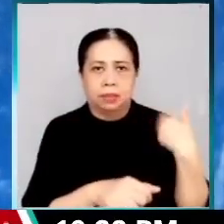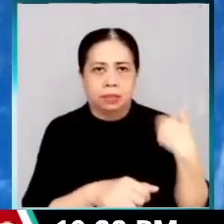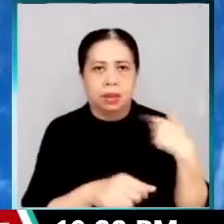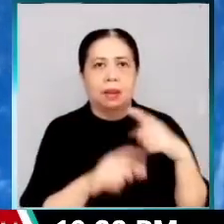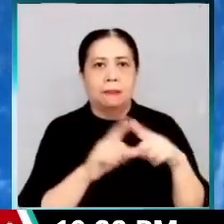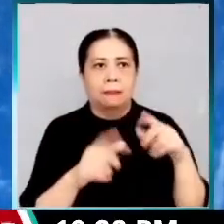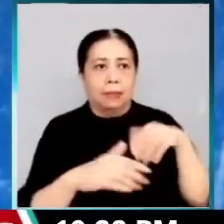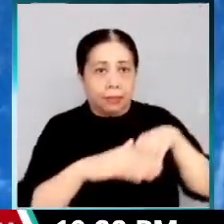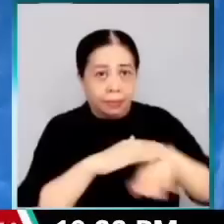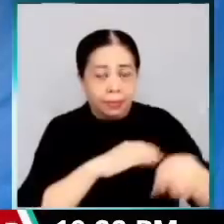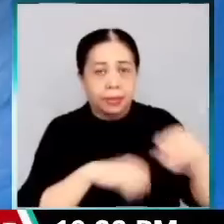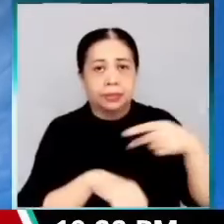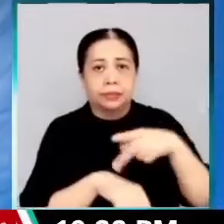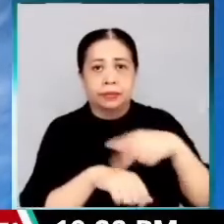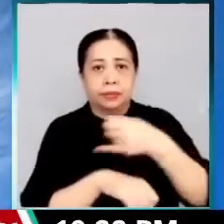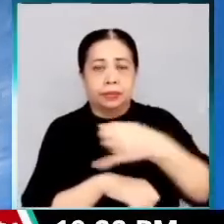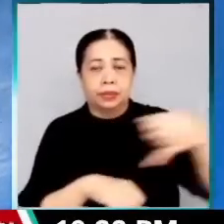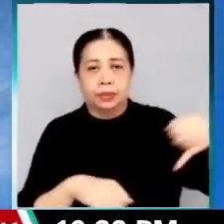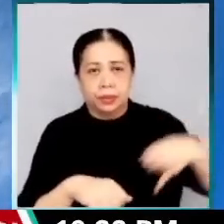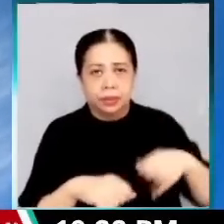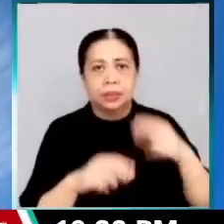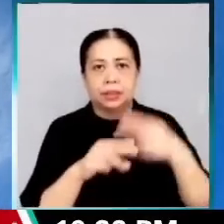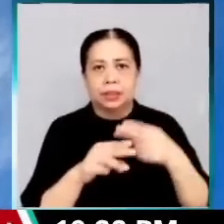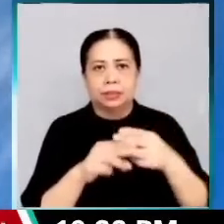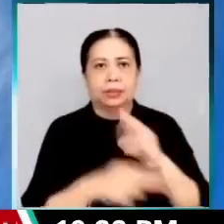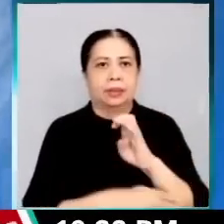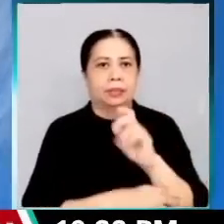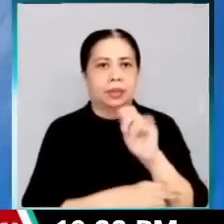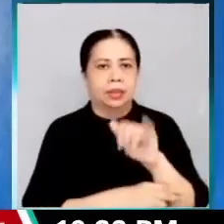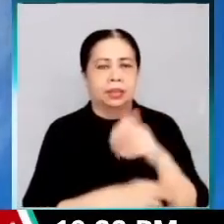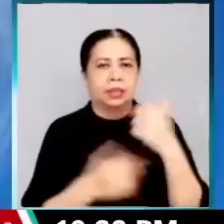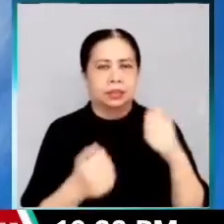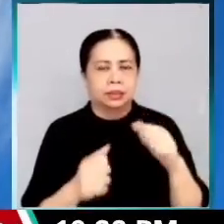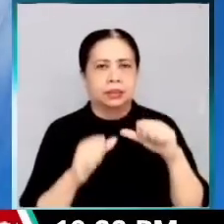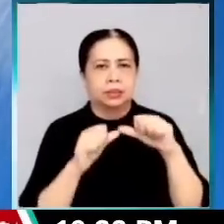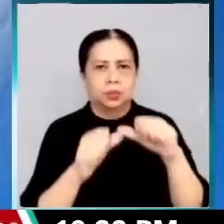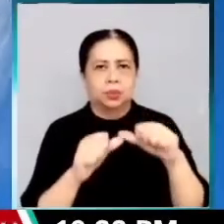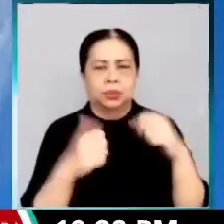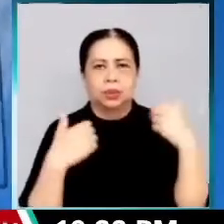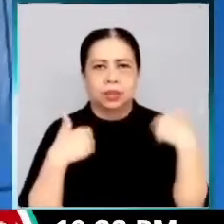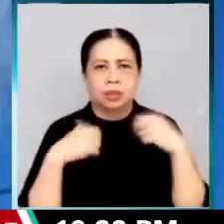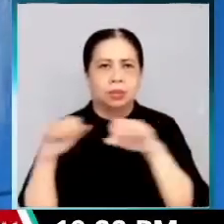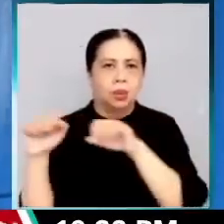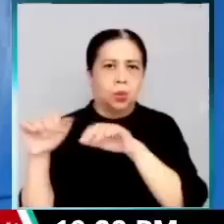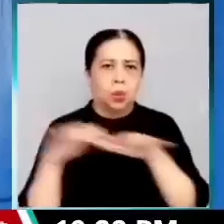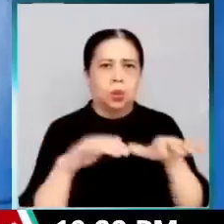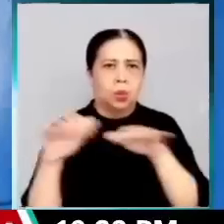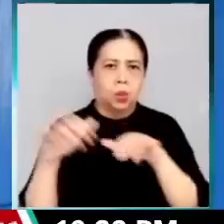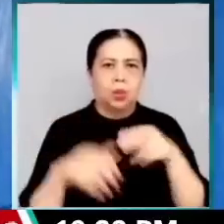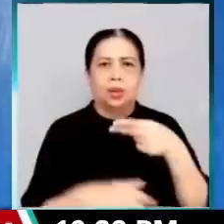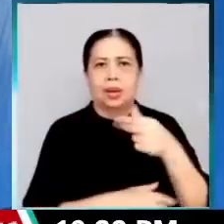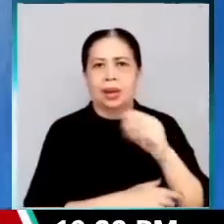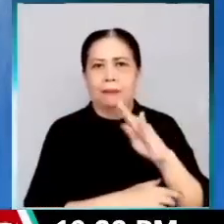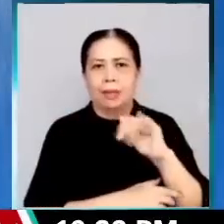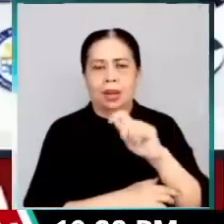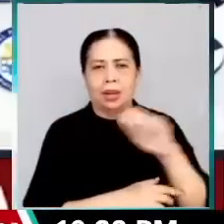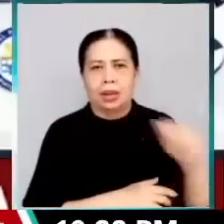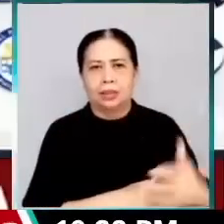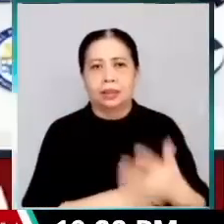Philippine Area of Responsibility, hahatakin pa rin ito ang habagat na siya magpapaulan sa malaking bahagi ng bansa, partikular sa Batanes at